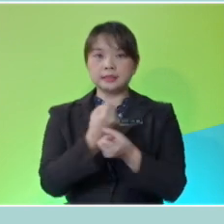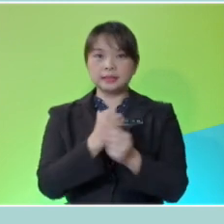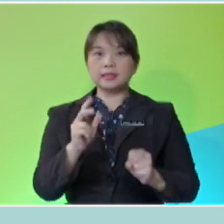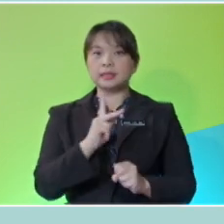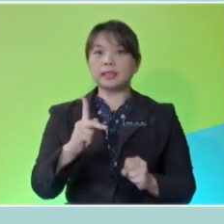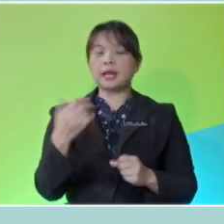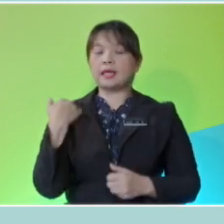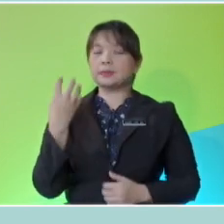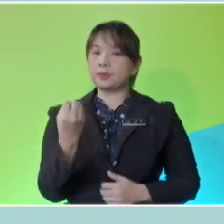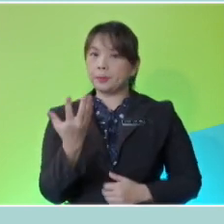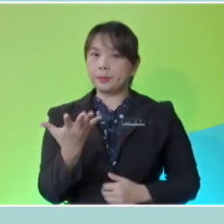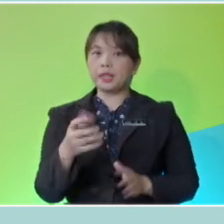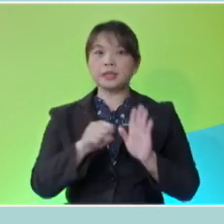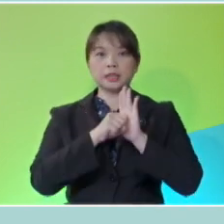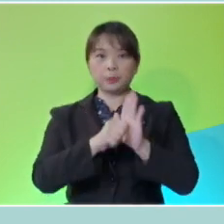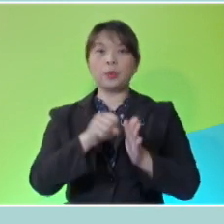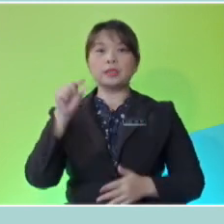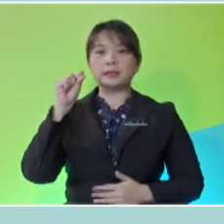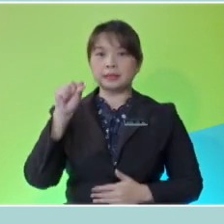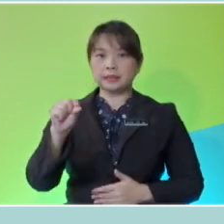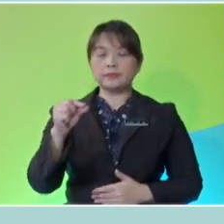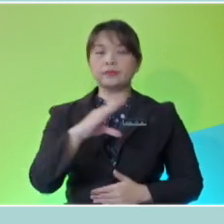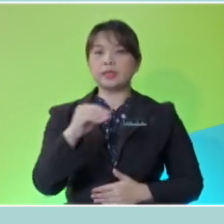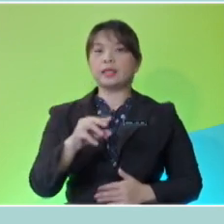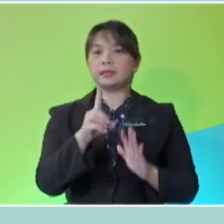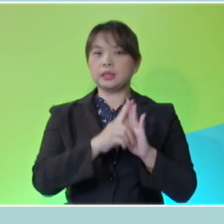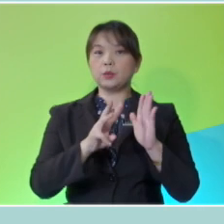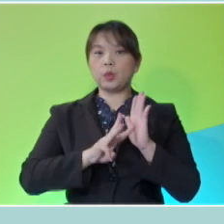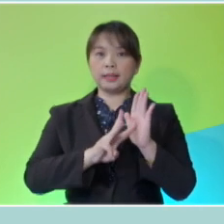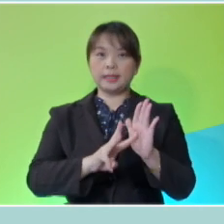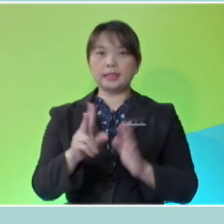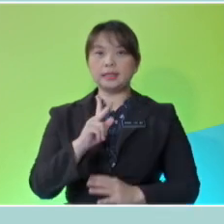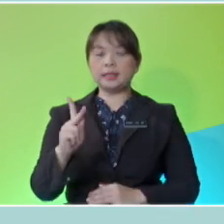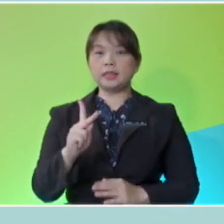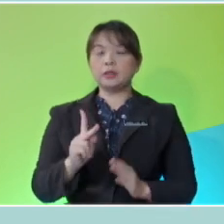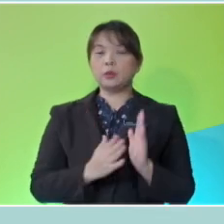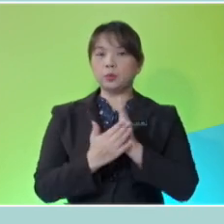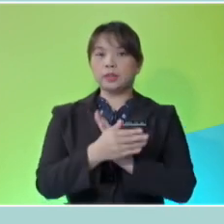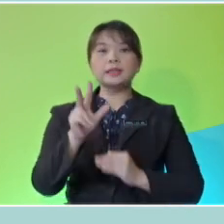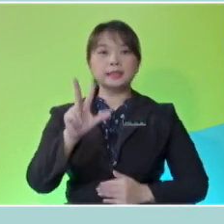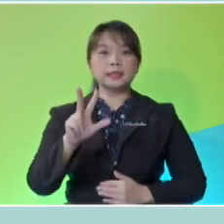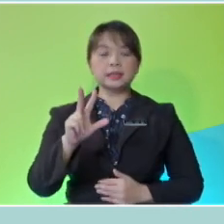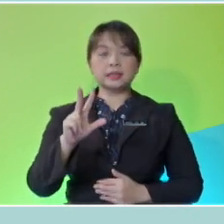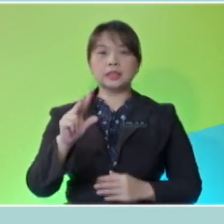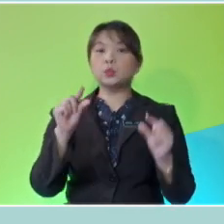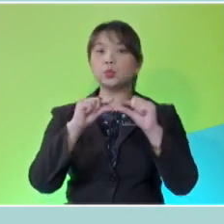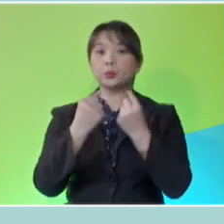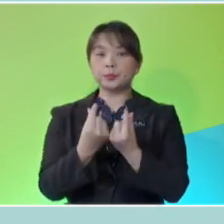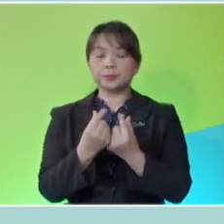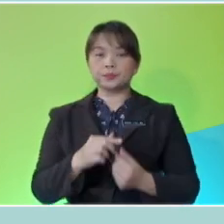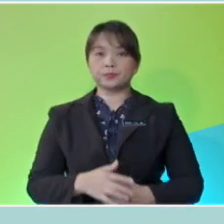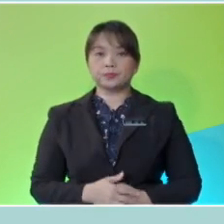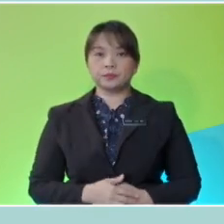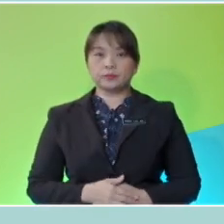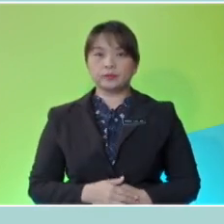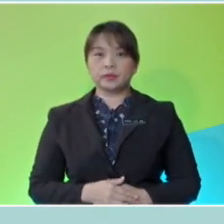simbol titik dan ia diwakili oleh tiga kategori Oke Coba kita lihat kategori yang pertama menerangkan tentang